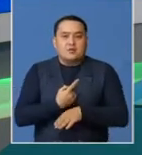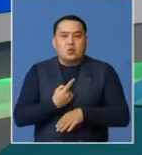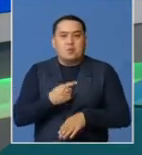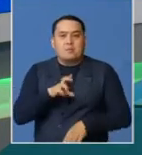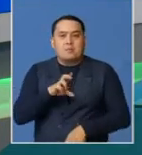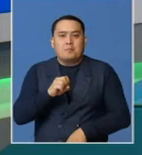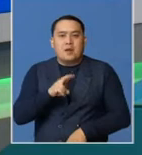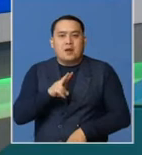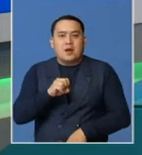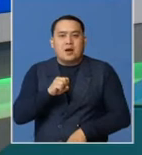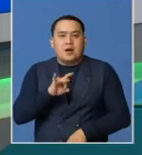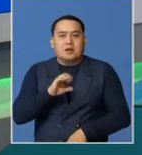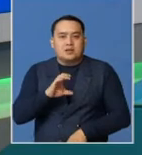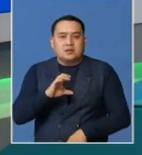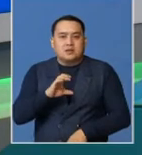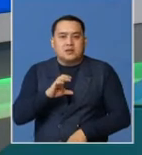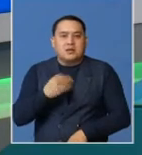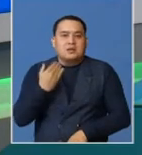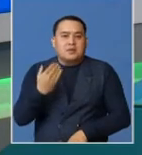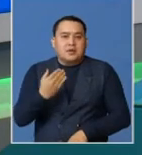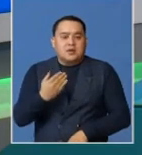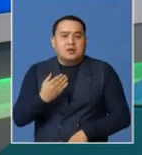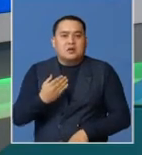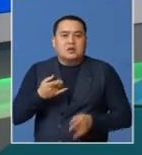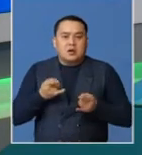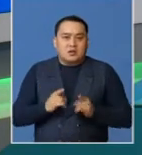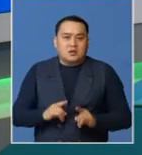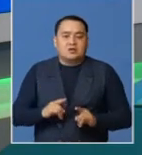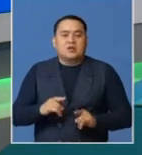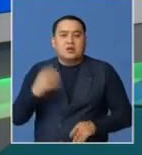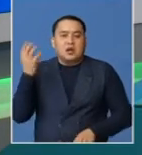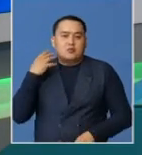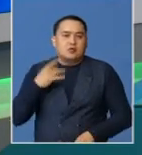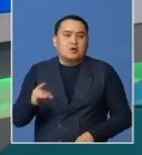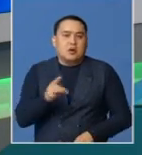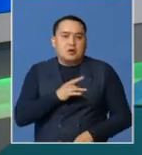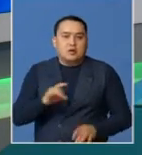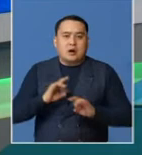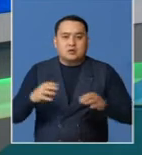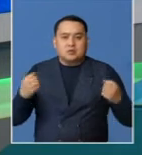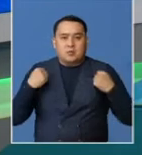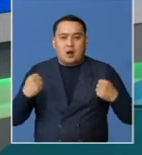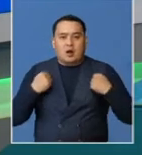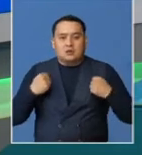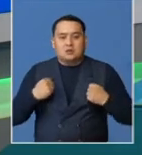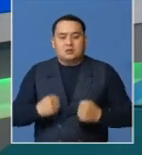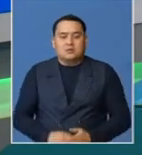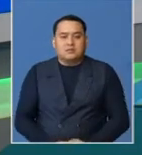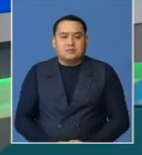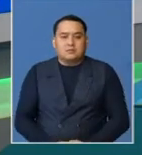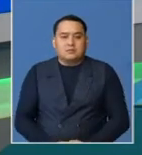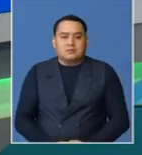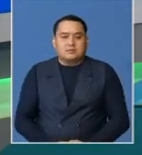из них удостоился Бекарыс Садуакас. Именитый уроженец Кербулакского района поделился спортивными знаниями